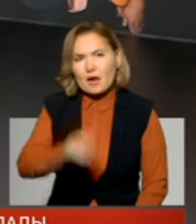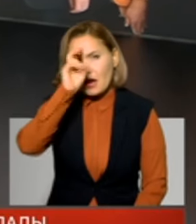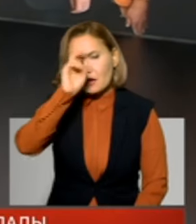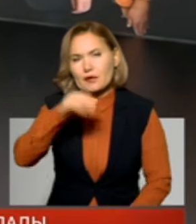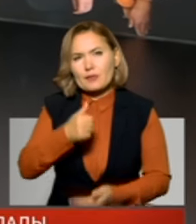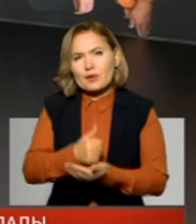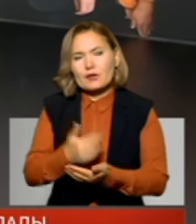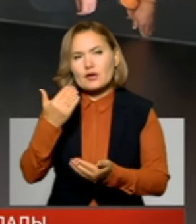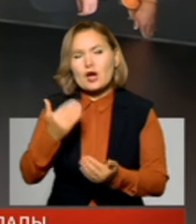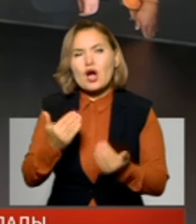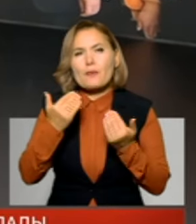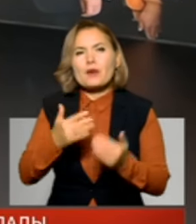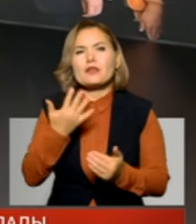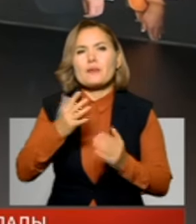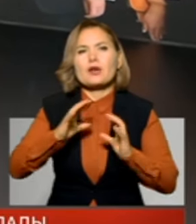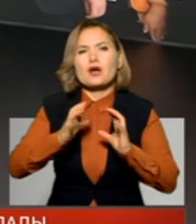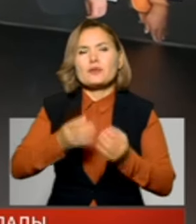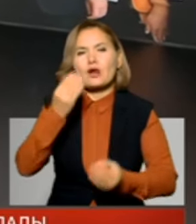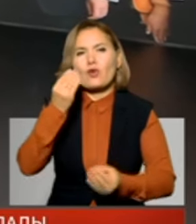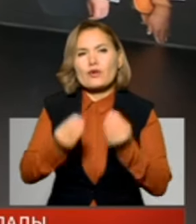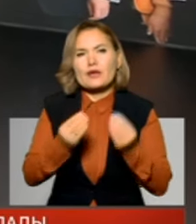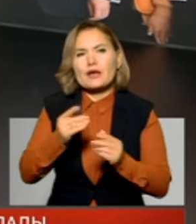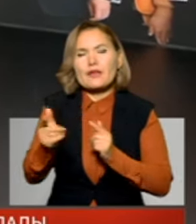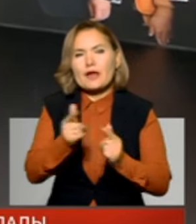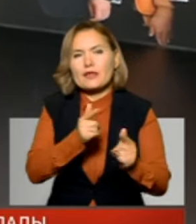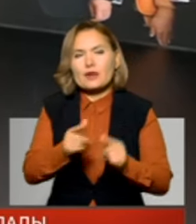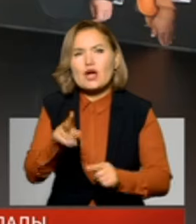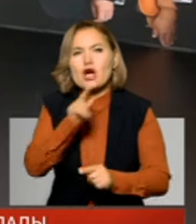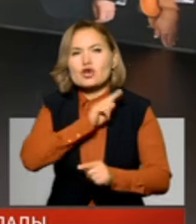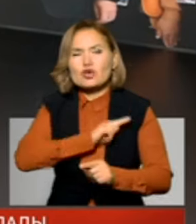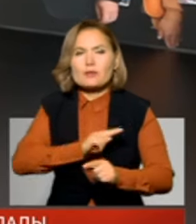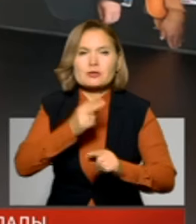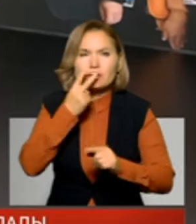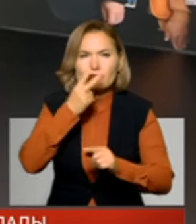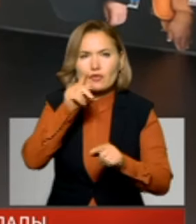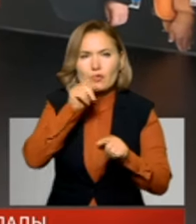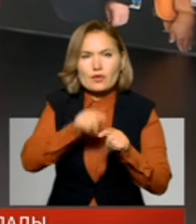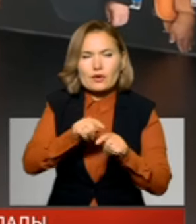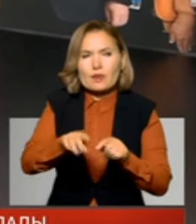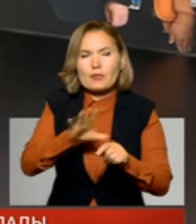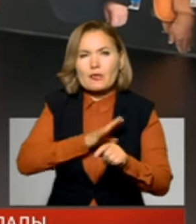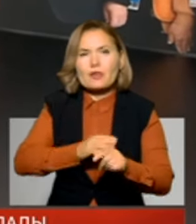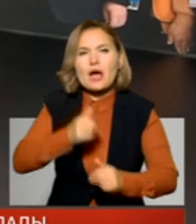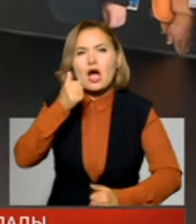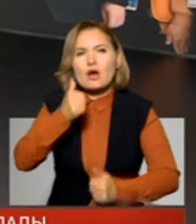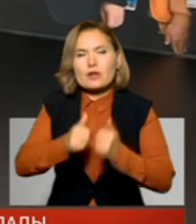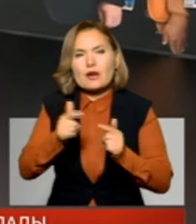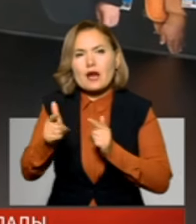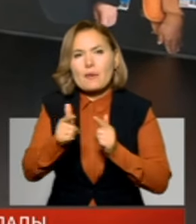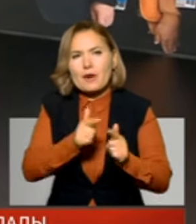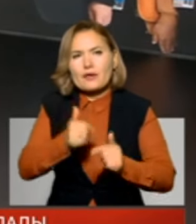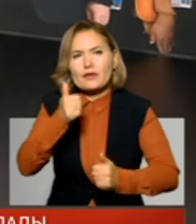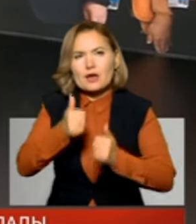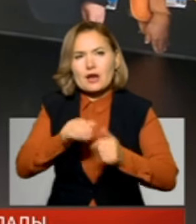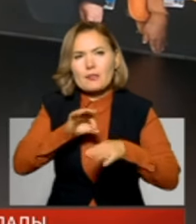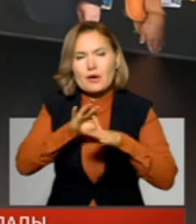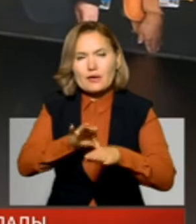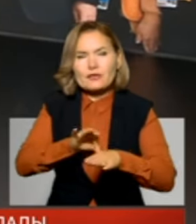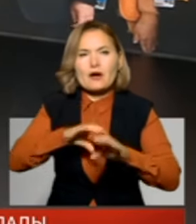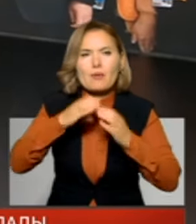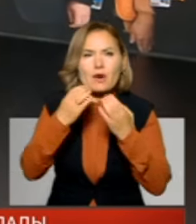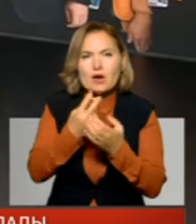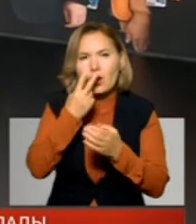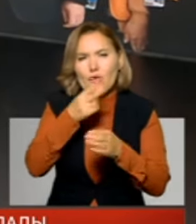Мемлекет басшысы бүгін 5-ші дүниежүзілік көшпенділер ойындарының дайындық барысымен танысты. Дүбірлі дода жарыстары өтетін нысандарды аралап